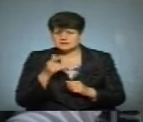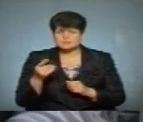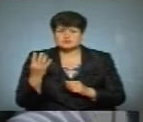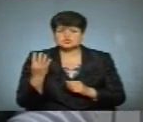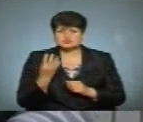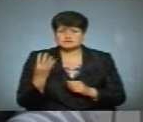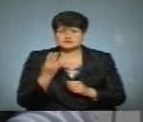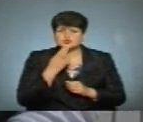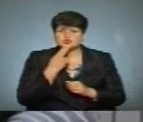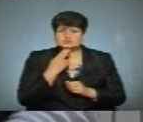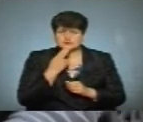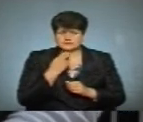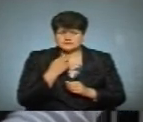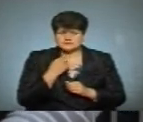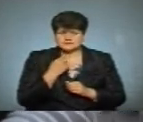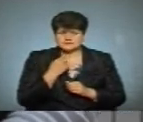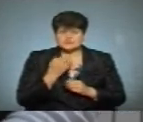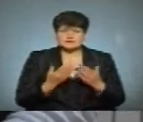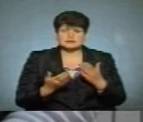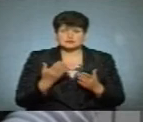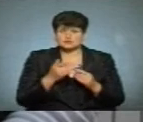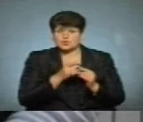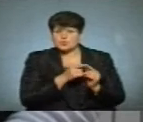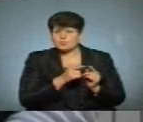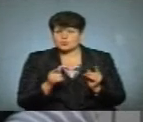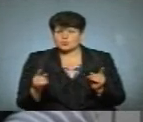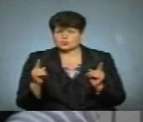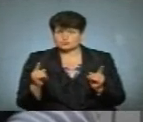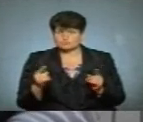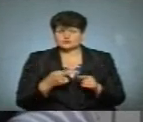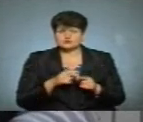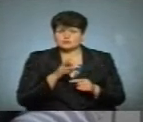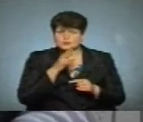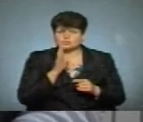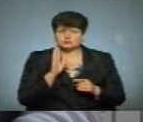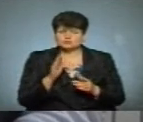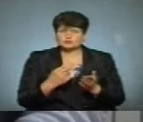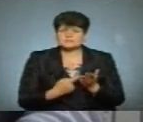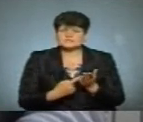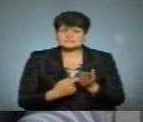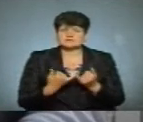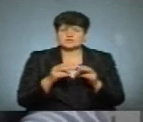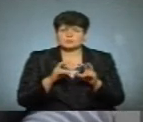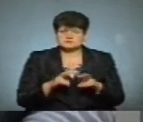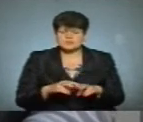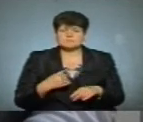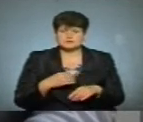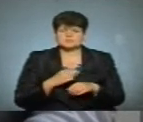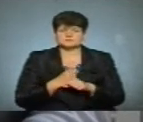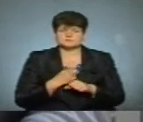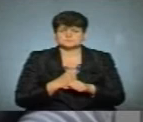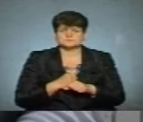4 червня. І якщо протягом цього періоду будуть підстави для обстеження, ми його